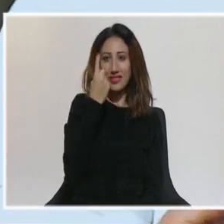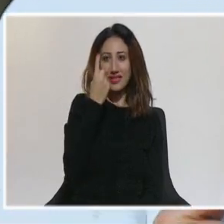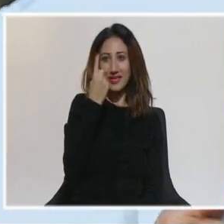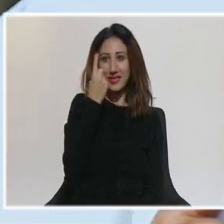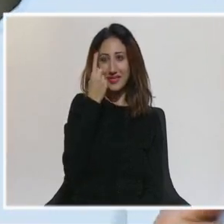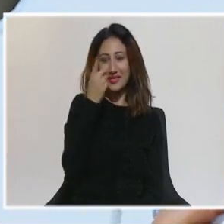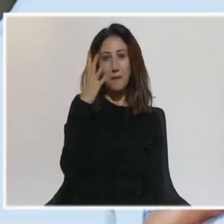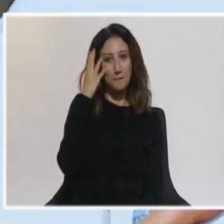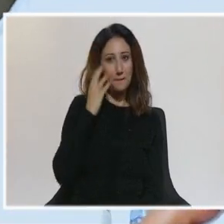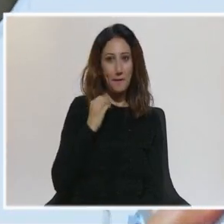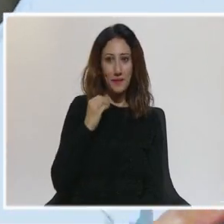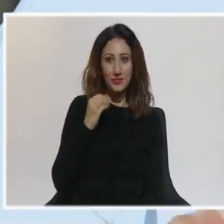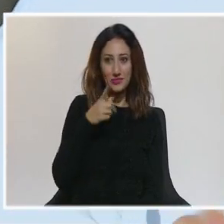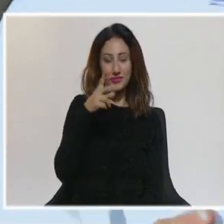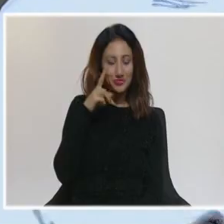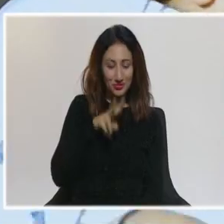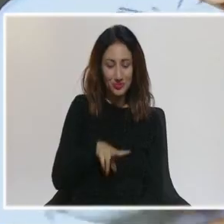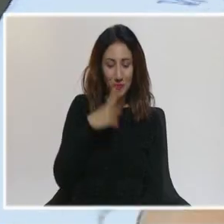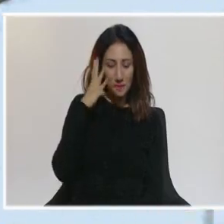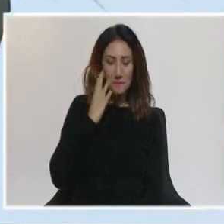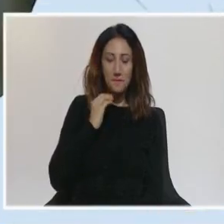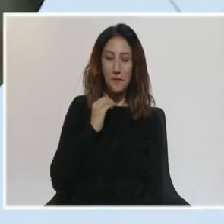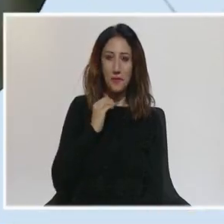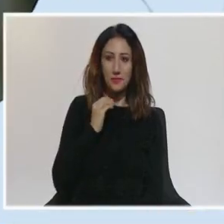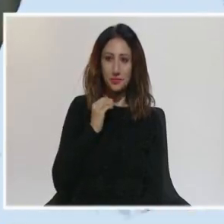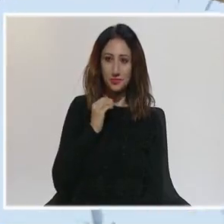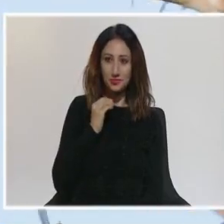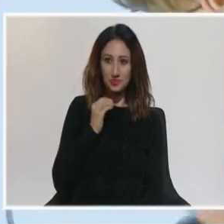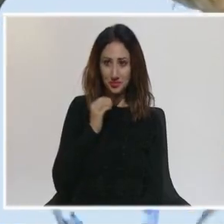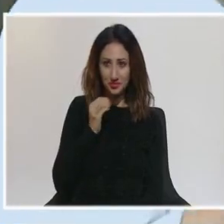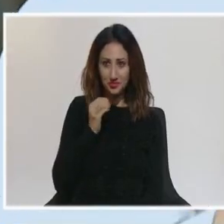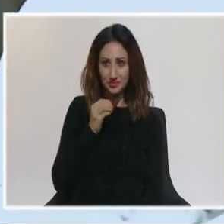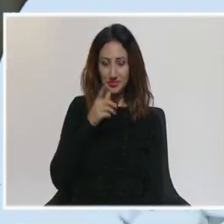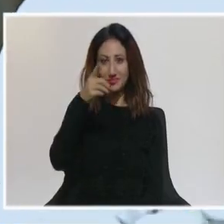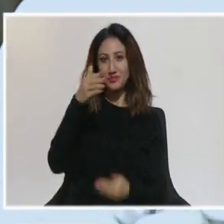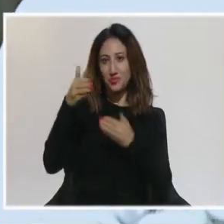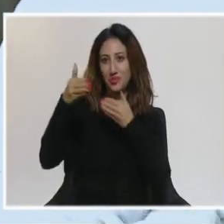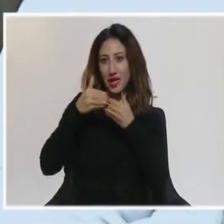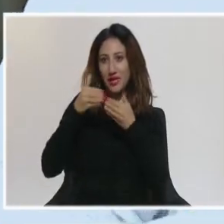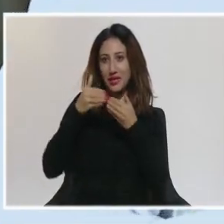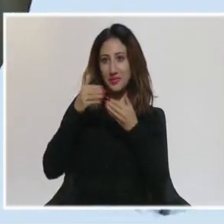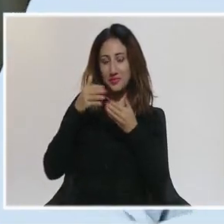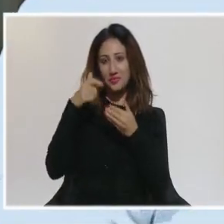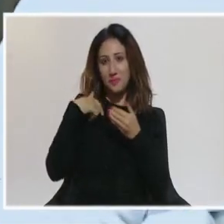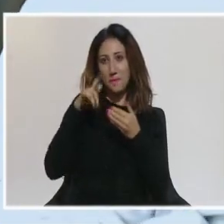بهجة. عمل لي حاجه غريبه جدا. ايه بقى؟ قربني من كارما. بابا تخيل قربني من كارما